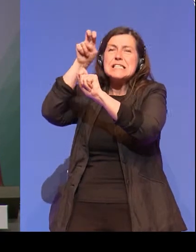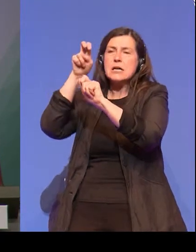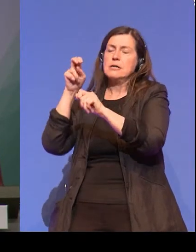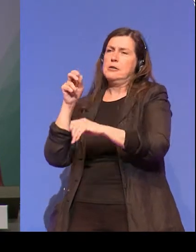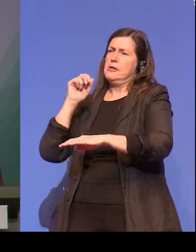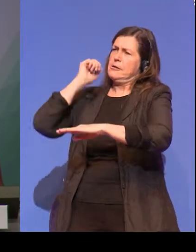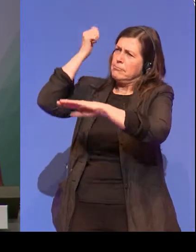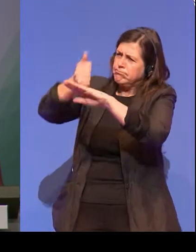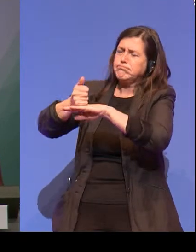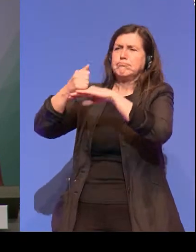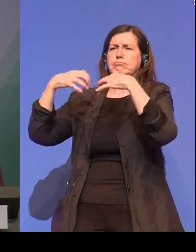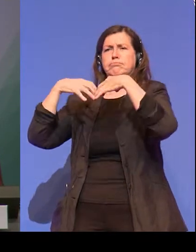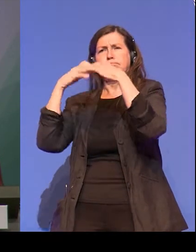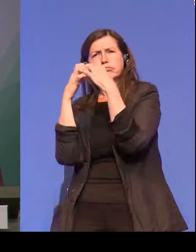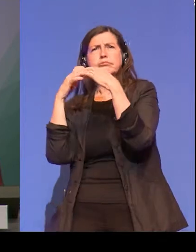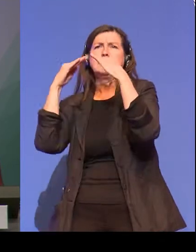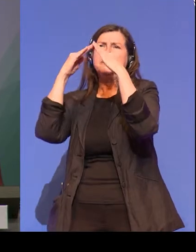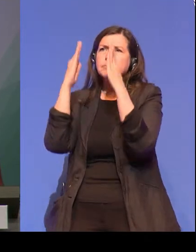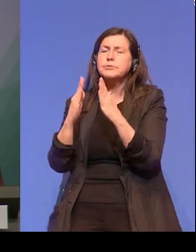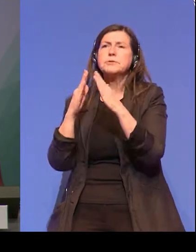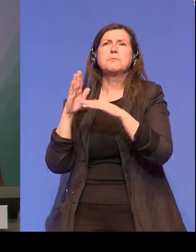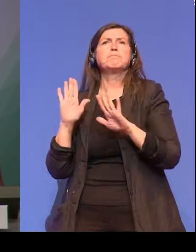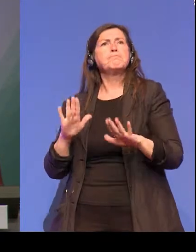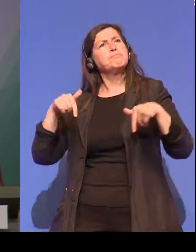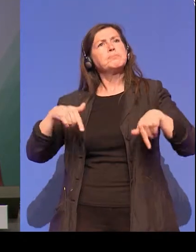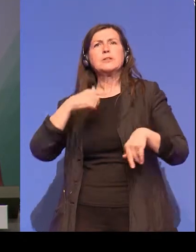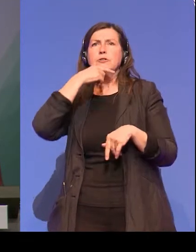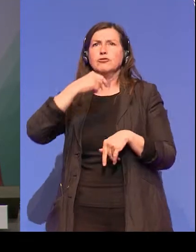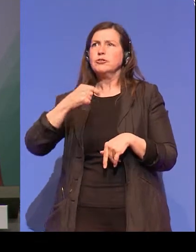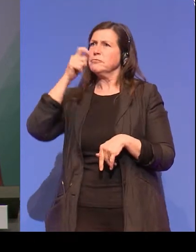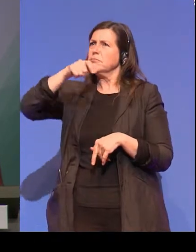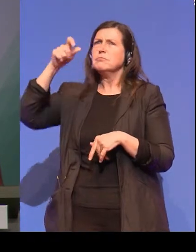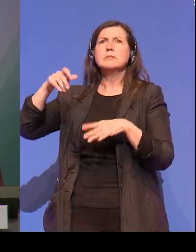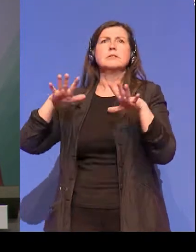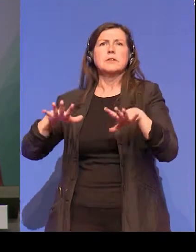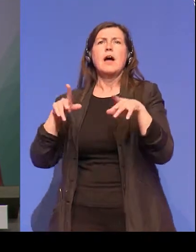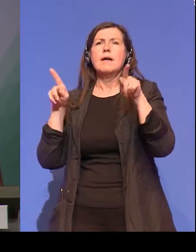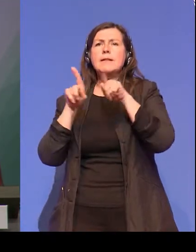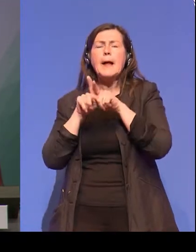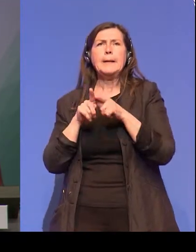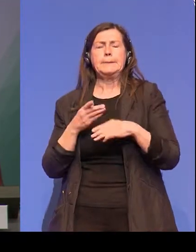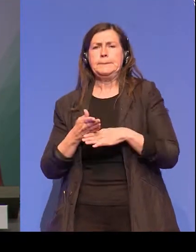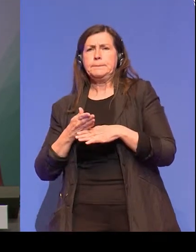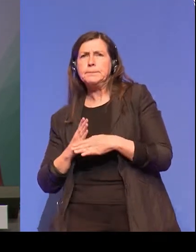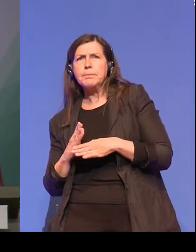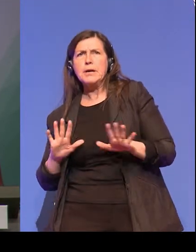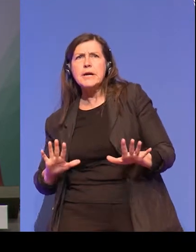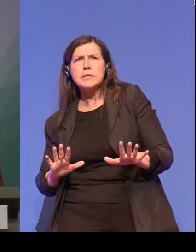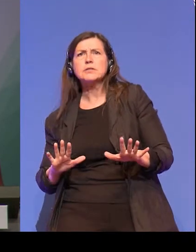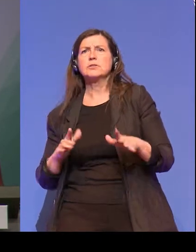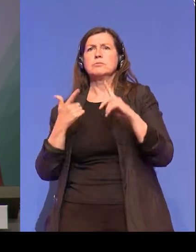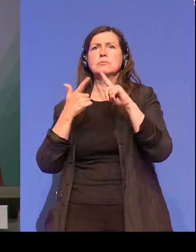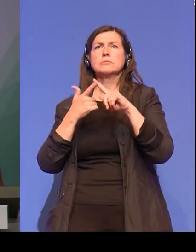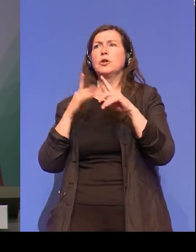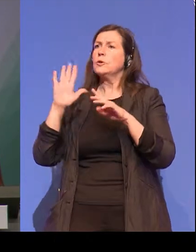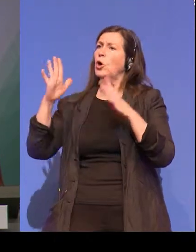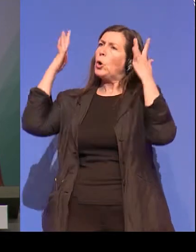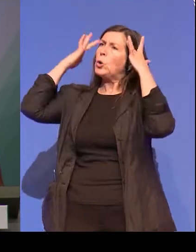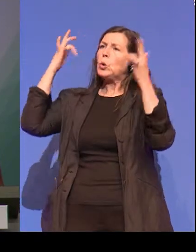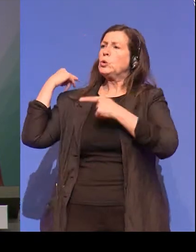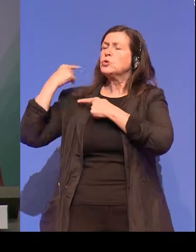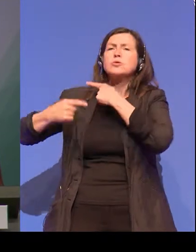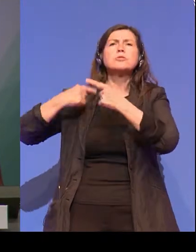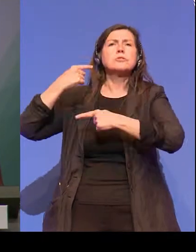la prévention et de la préparation. Aujourd'hui, nous tirons profit de ces